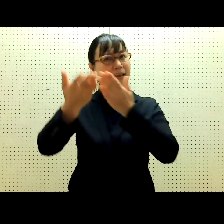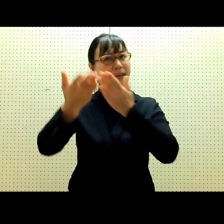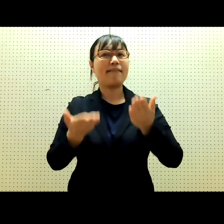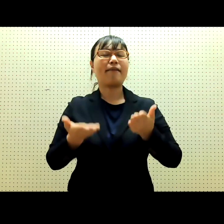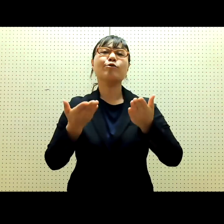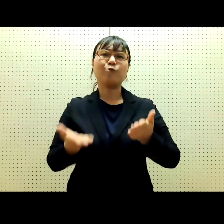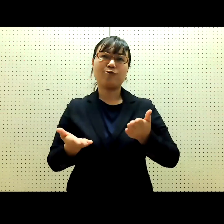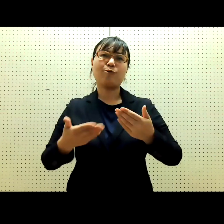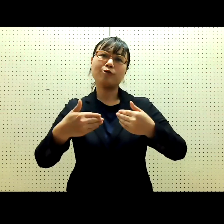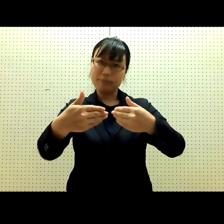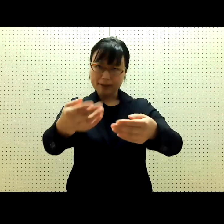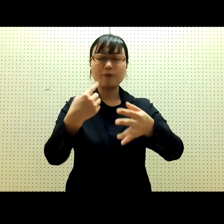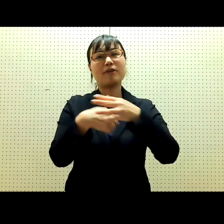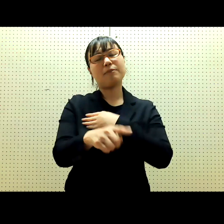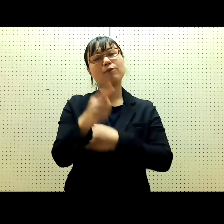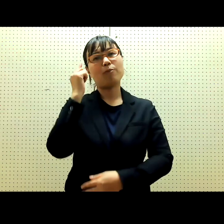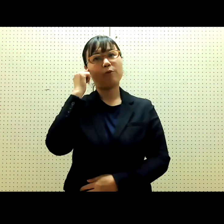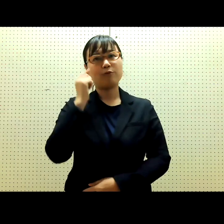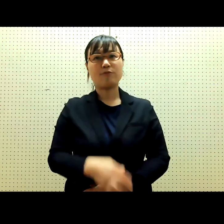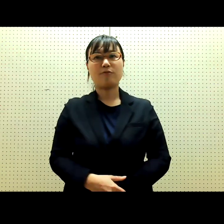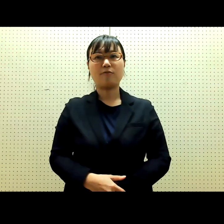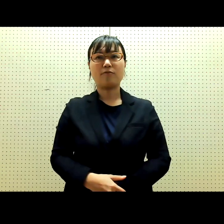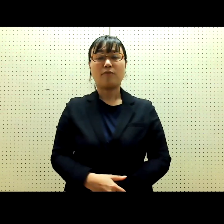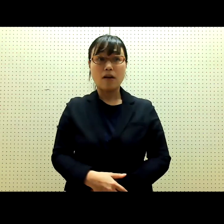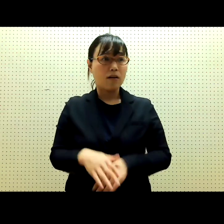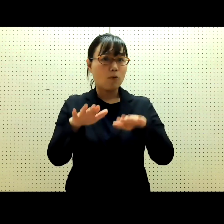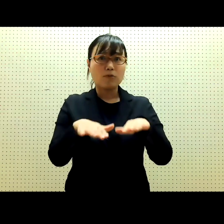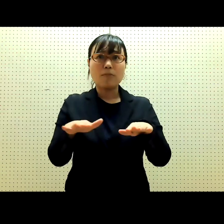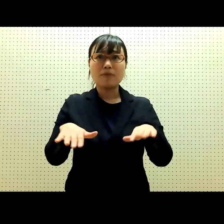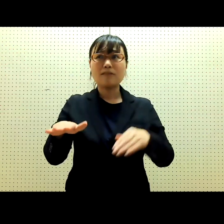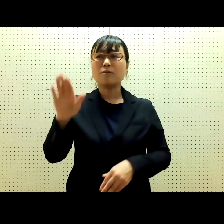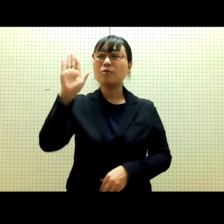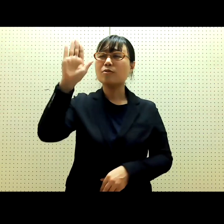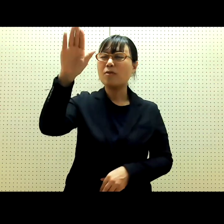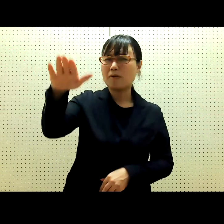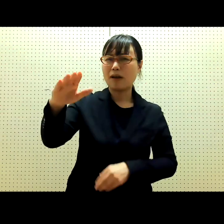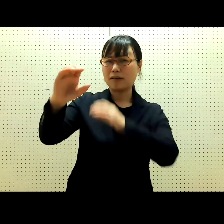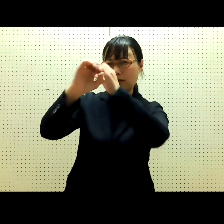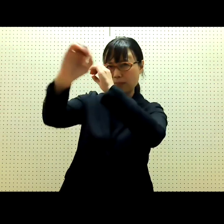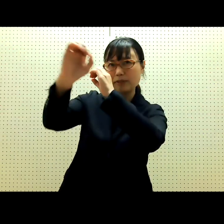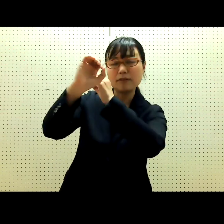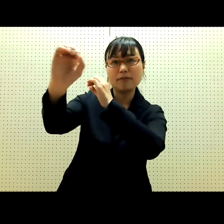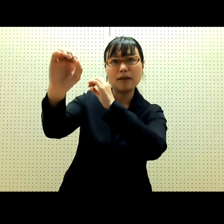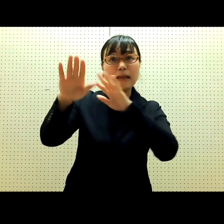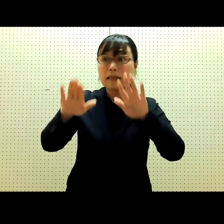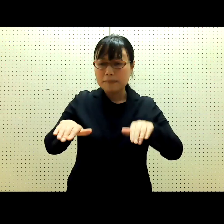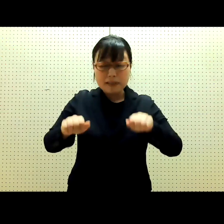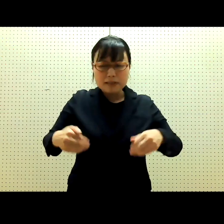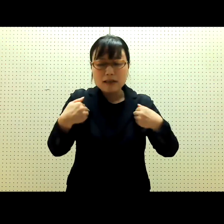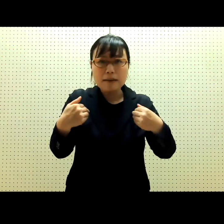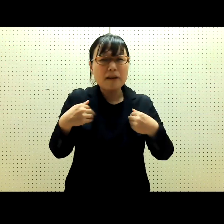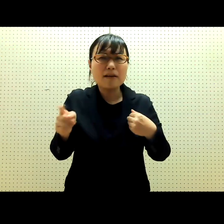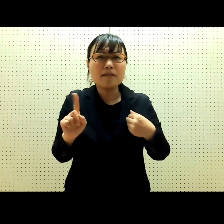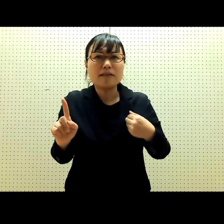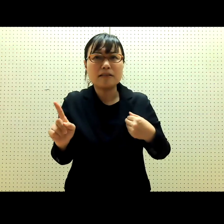だと思っています。しかも子どもたちの将来を見据え何をしなければならないという固い発想じゃ